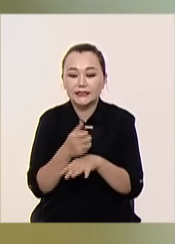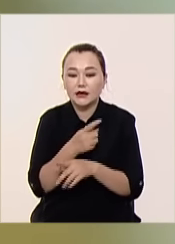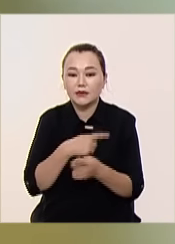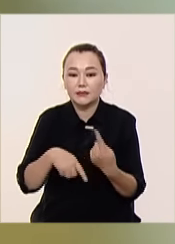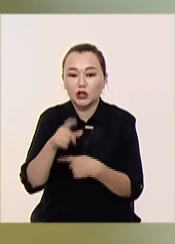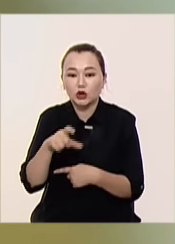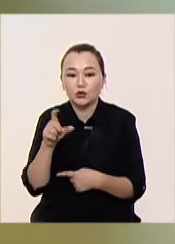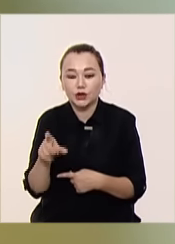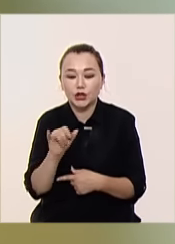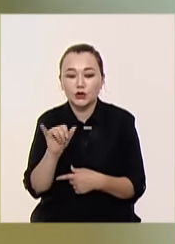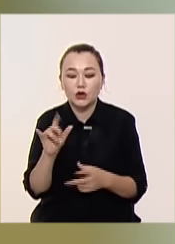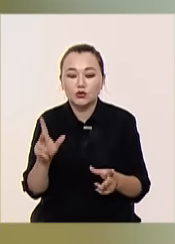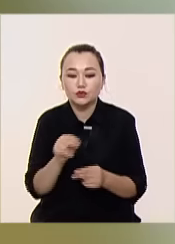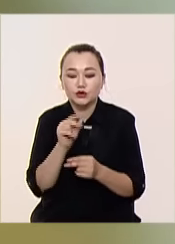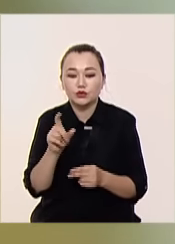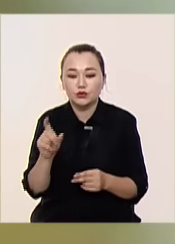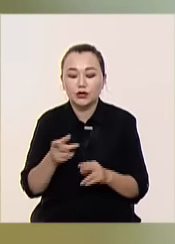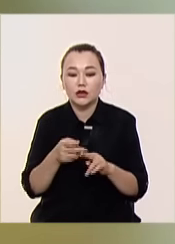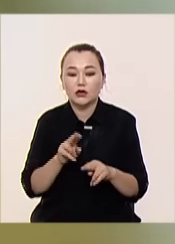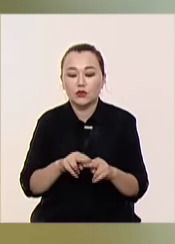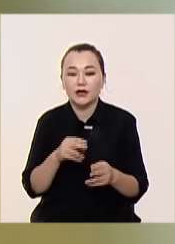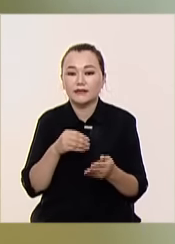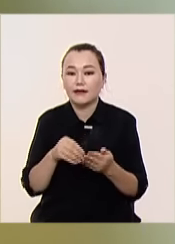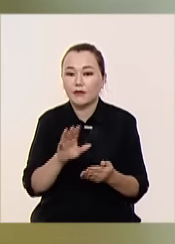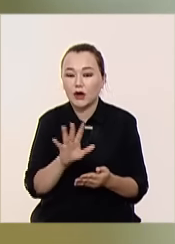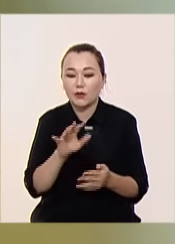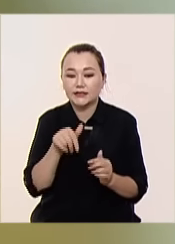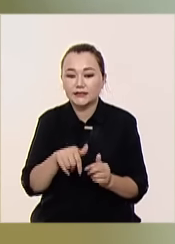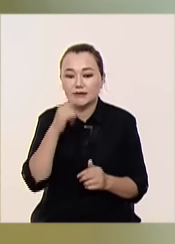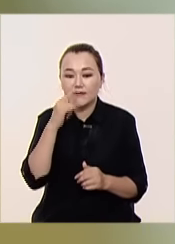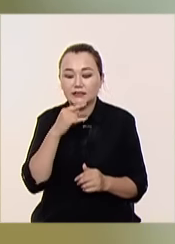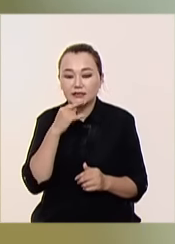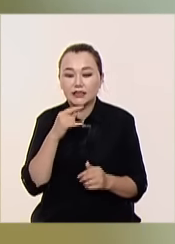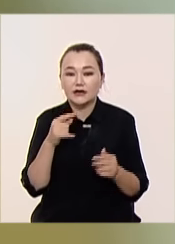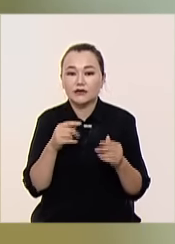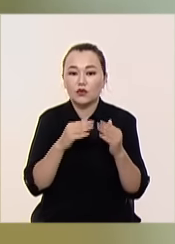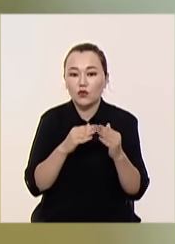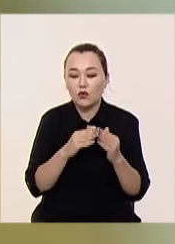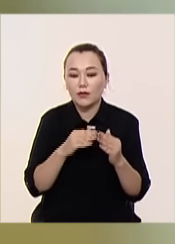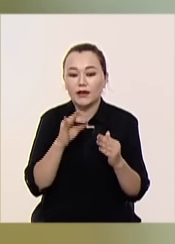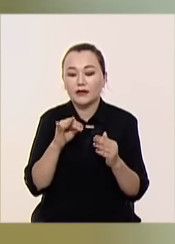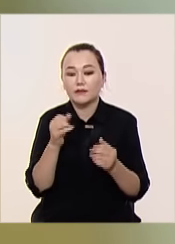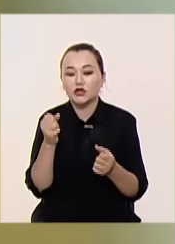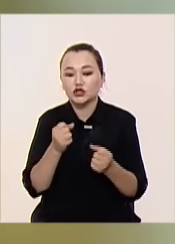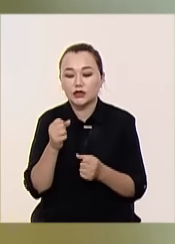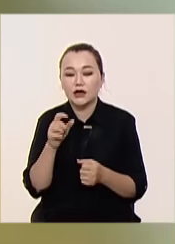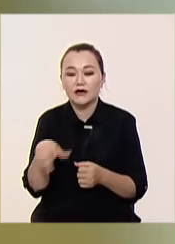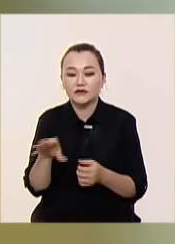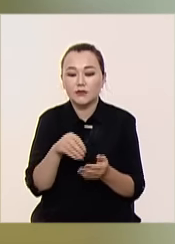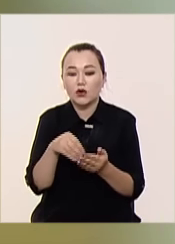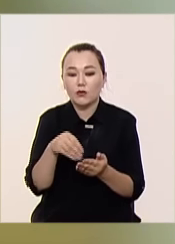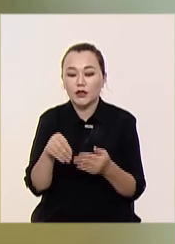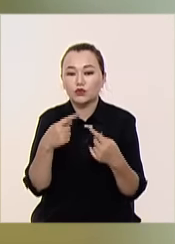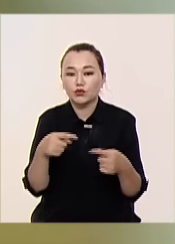предпринимателей. Успешные люди, которые не покупают здесь у нас в Казахстане квартиры и автомобили, они покупают в